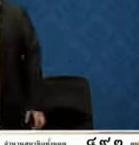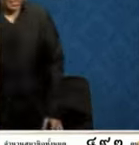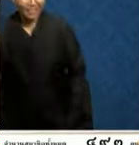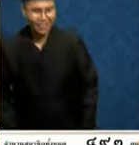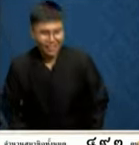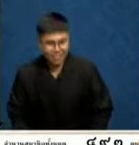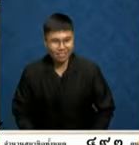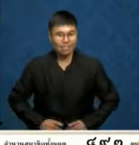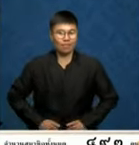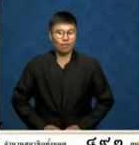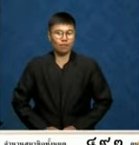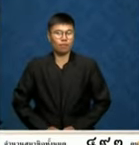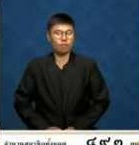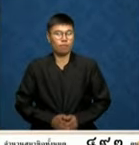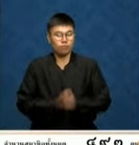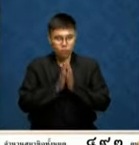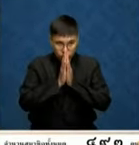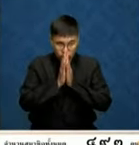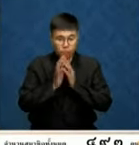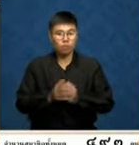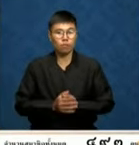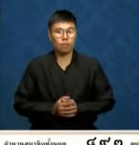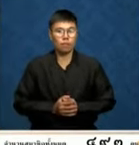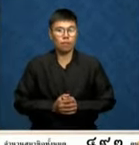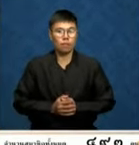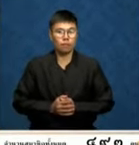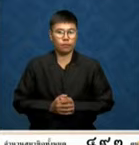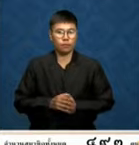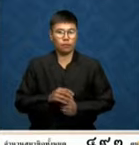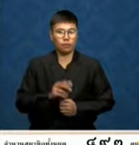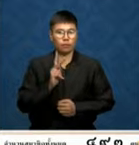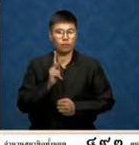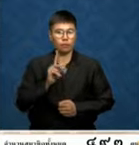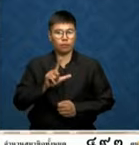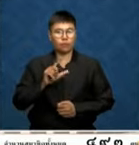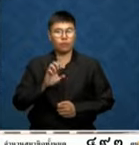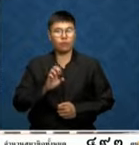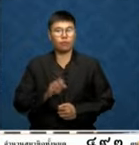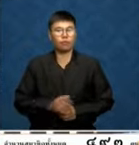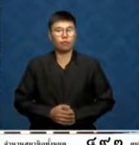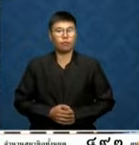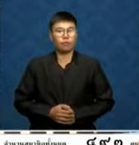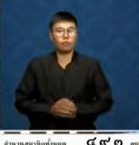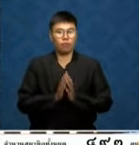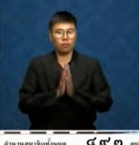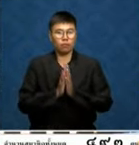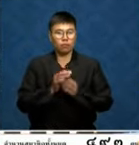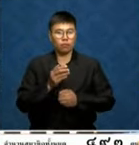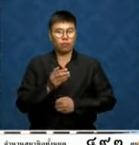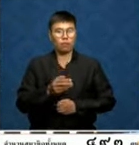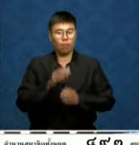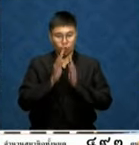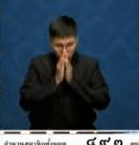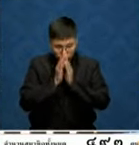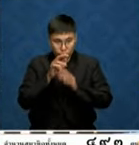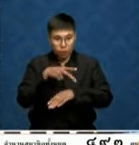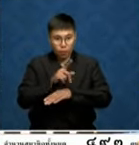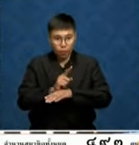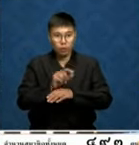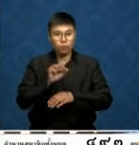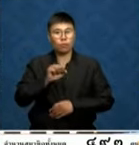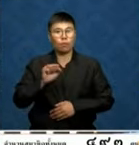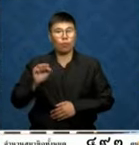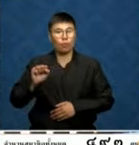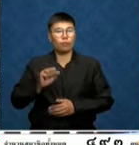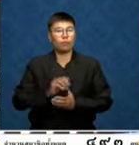ครับขอบคุณครับต่อไปท่านกฤษฎ์ศิลปชัยเชิญครับ เรียนท่านประธานสภาผู้แทนราษฎรที่เคารพครับกับผม